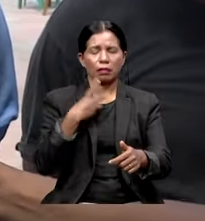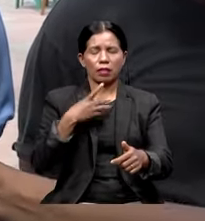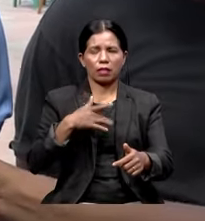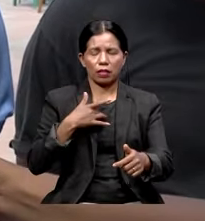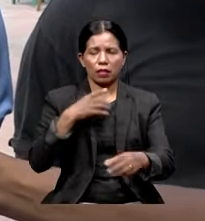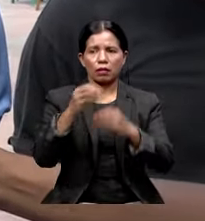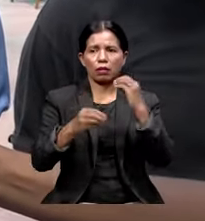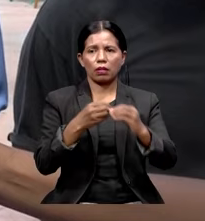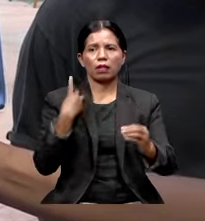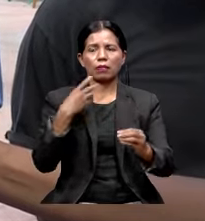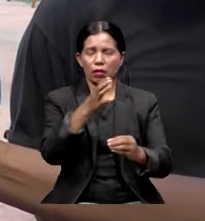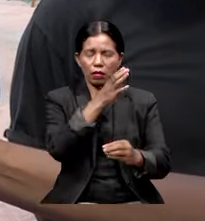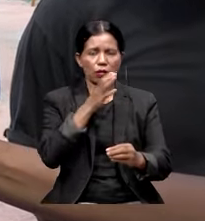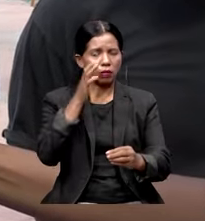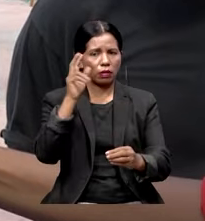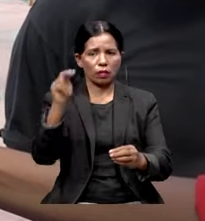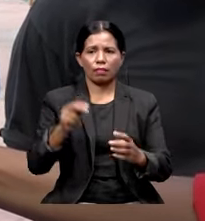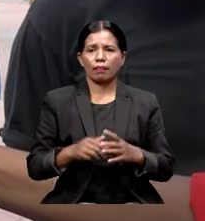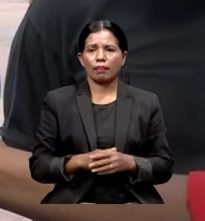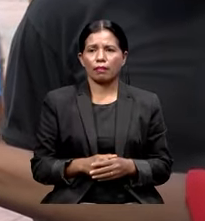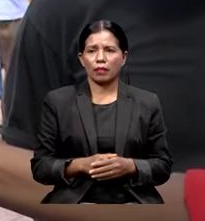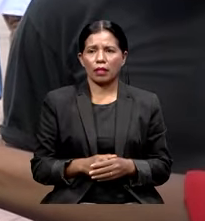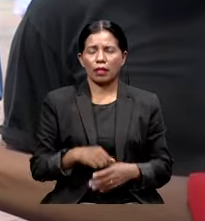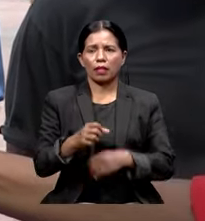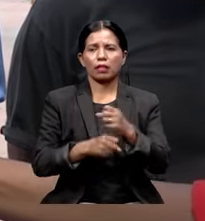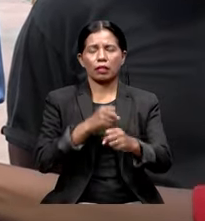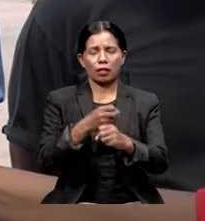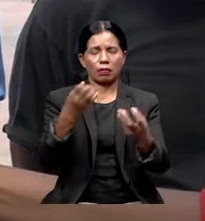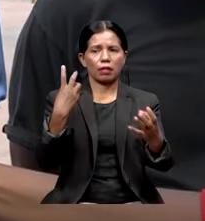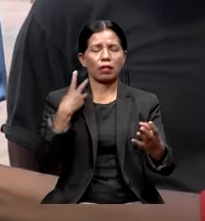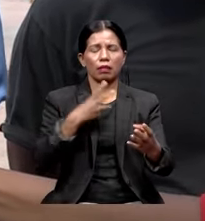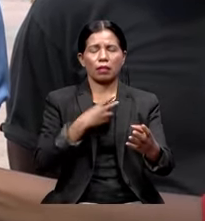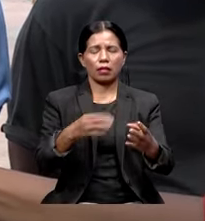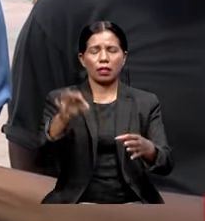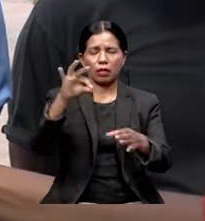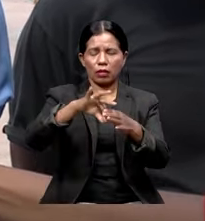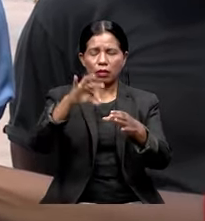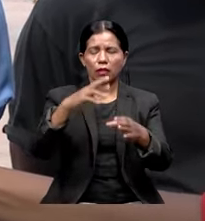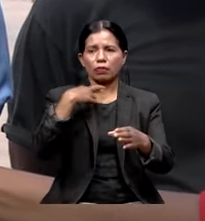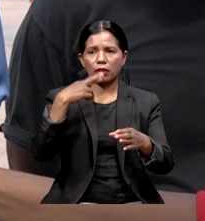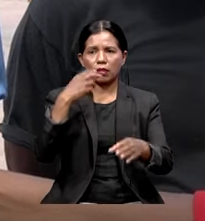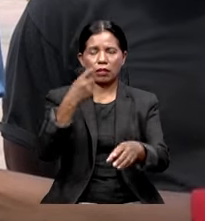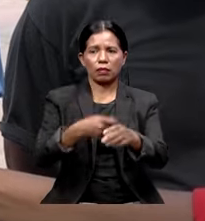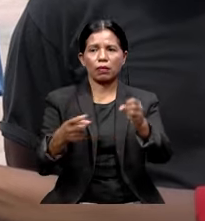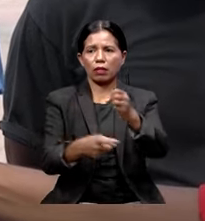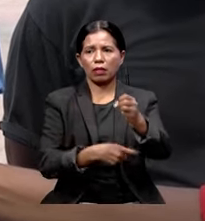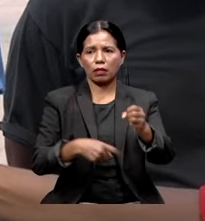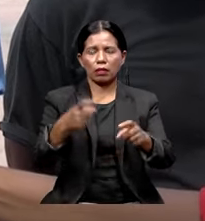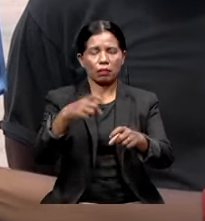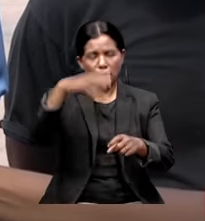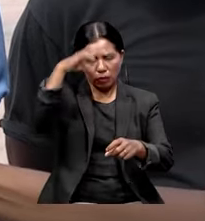kona ba ami agrikutor nian. Durante tinang barat ami nehare kono tempo ko ana sempre udan